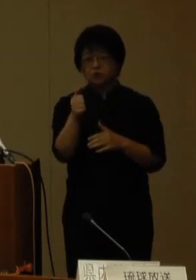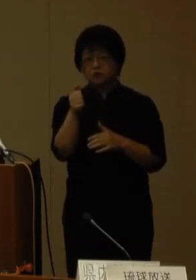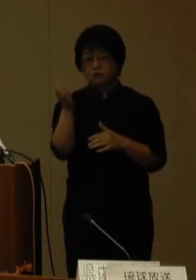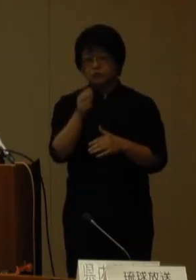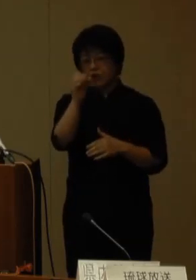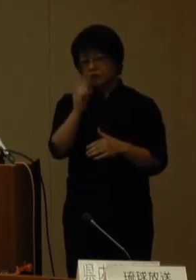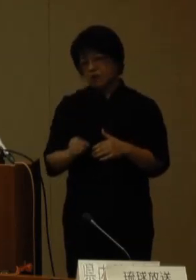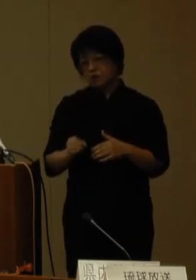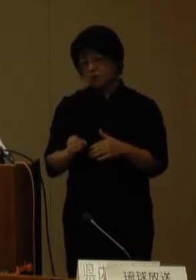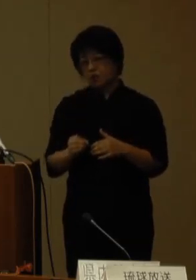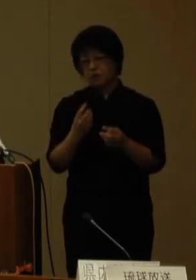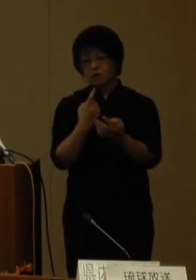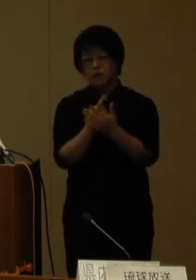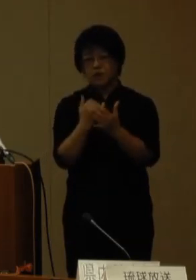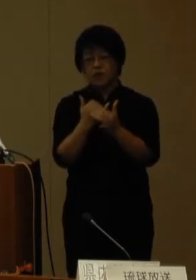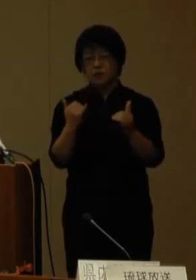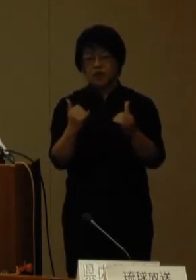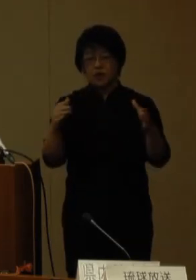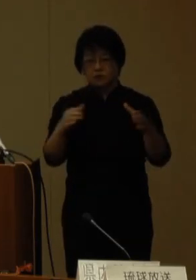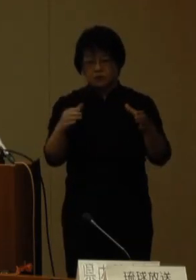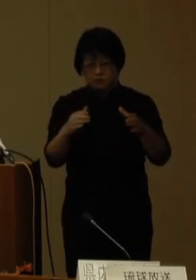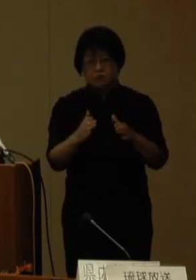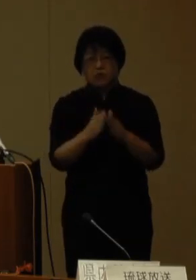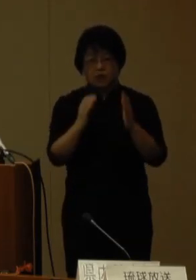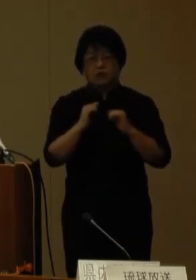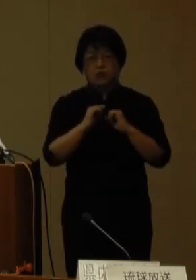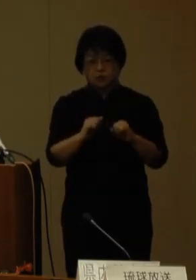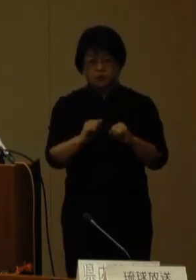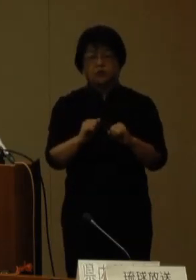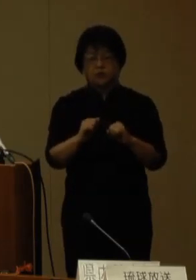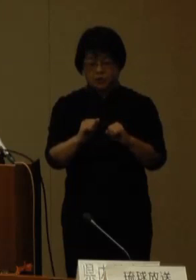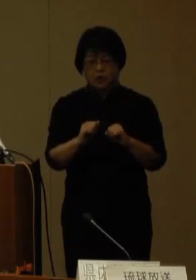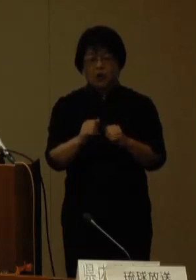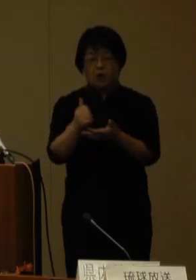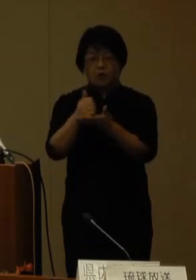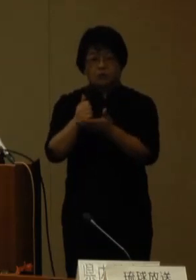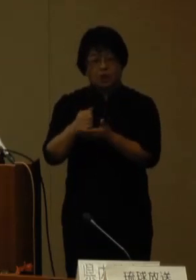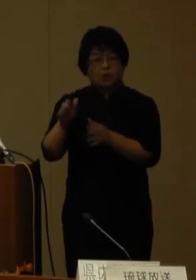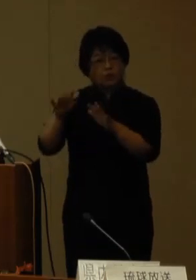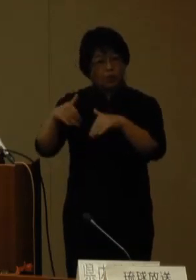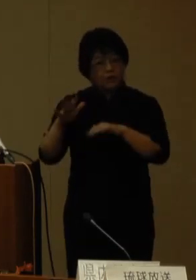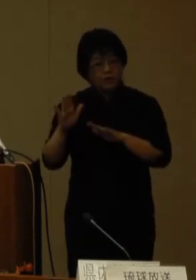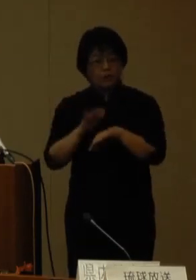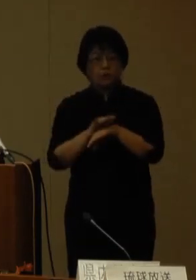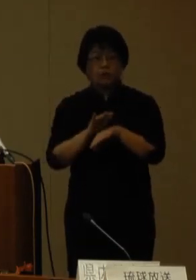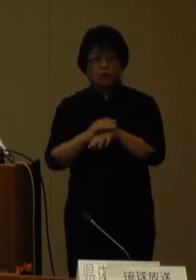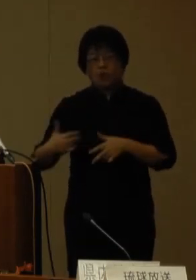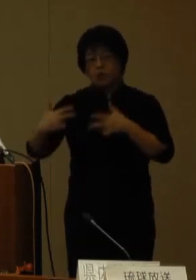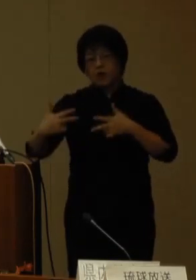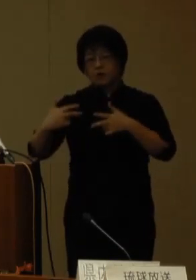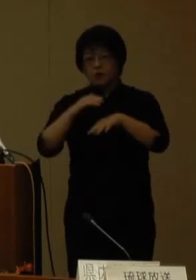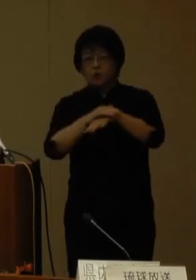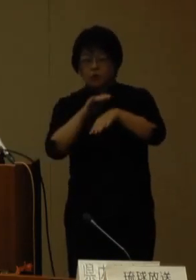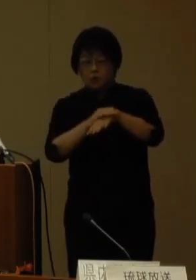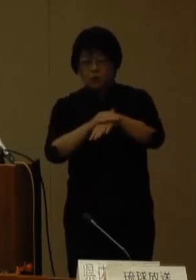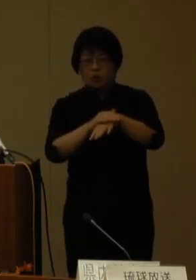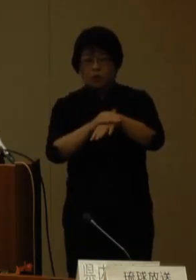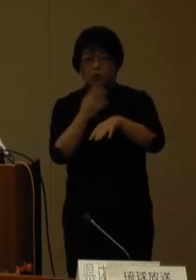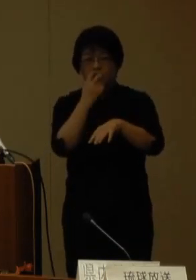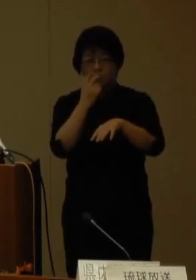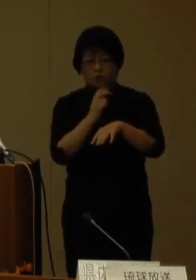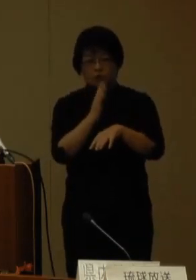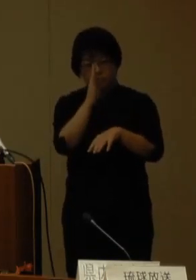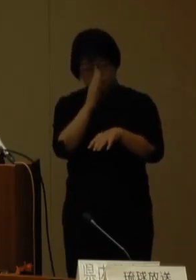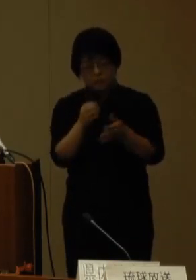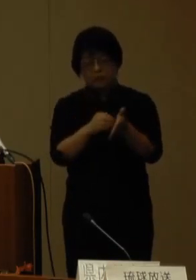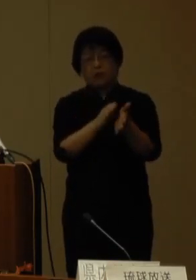催することを要請するとともに、無観客オンライン配信規模縮小分散開催を検討することと